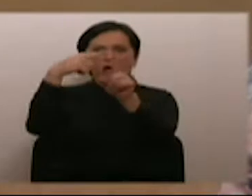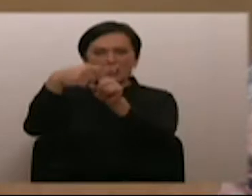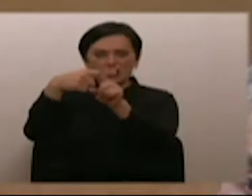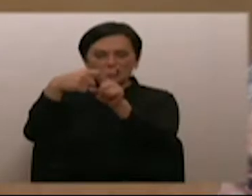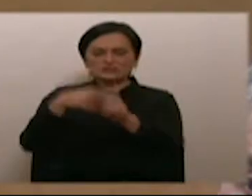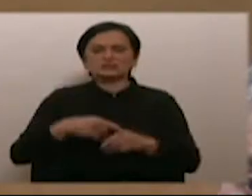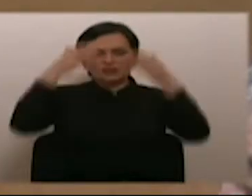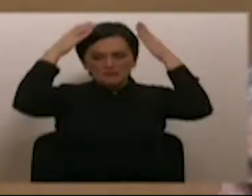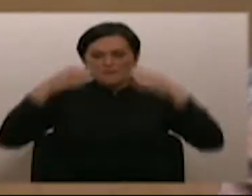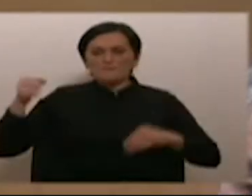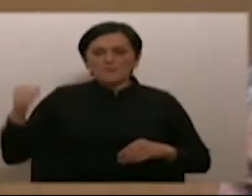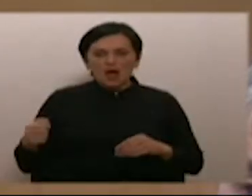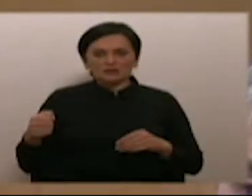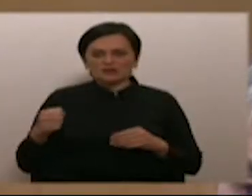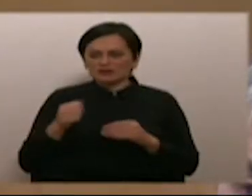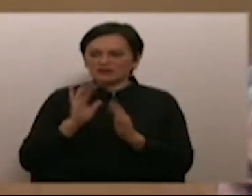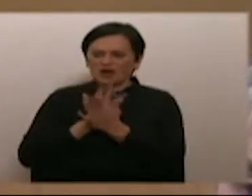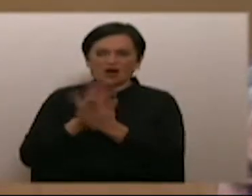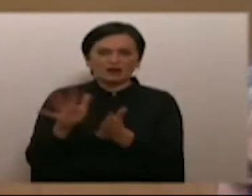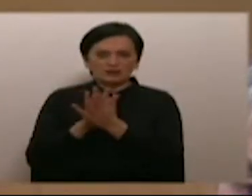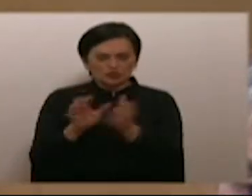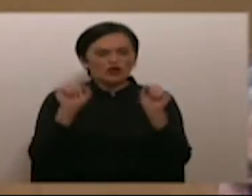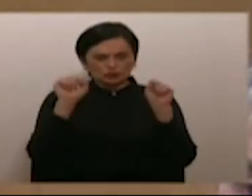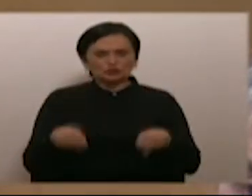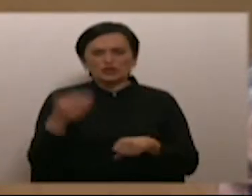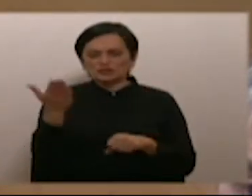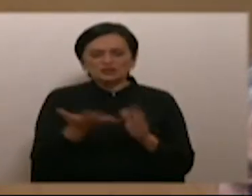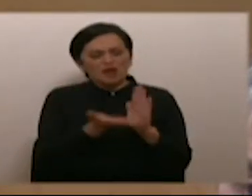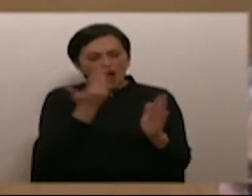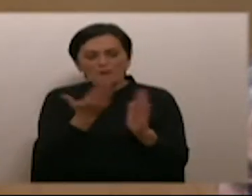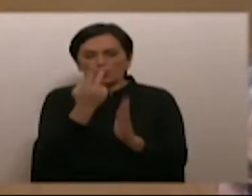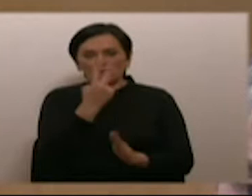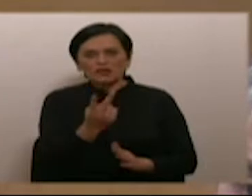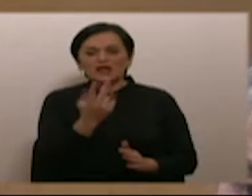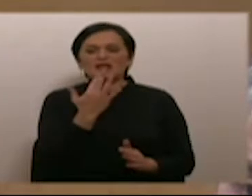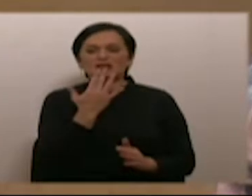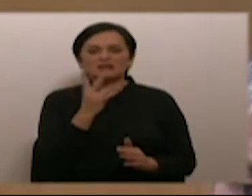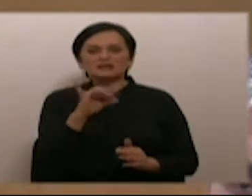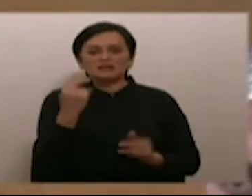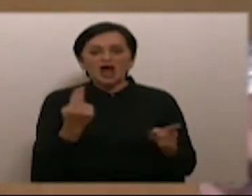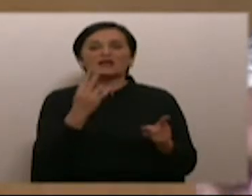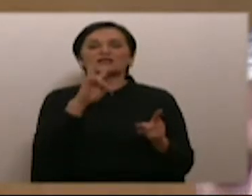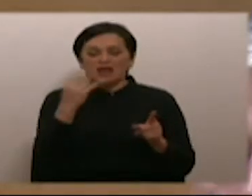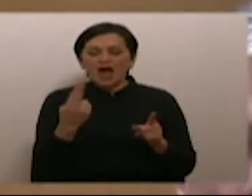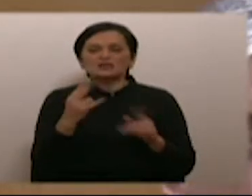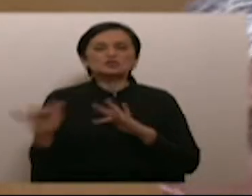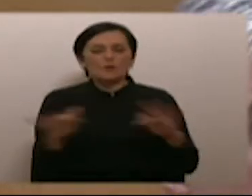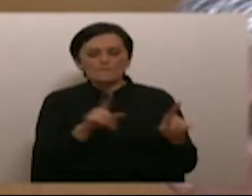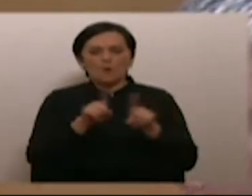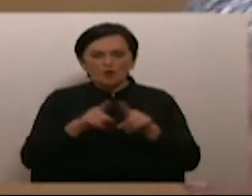საიტები შეგიძლიათ ამოიღოთ სათაურები, როგორი შტორმი ხორციელდებოდა ეკლესიაზე და პატრიარქზე, და ასევე ნაცმოძრაობის